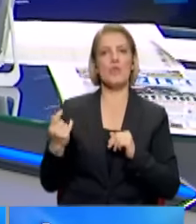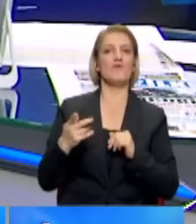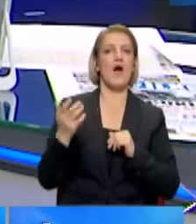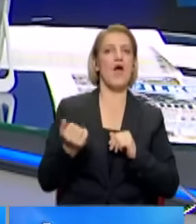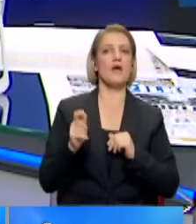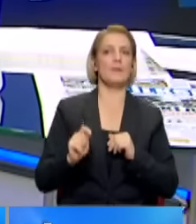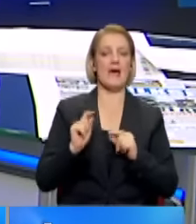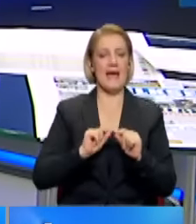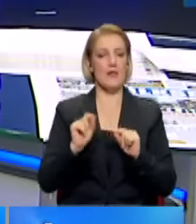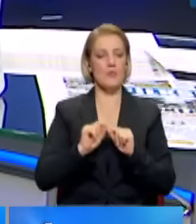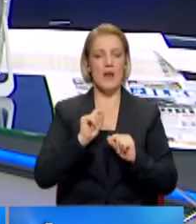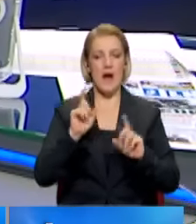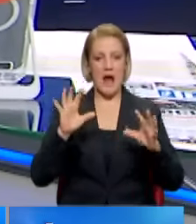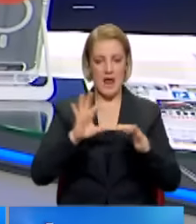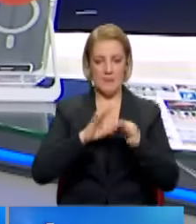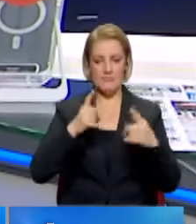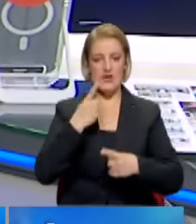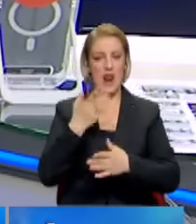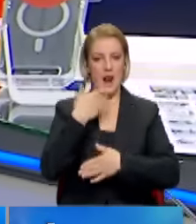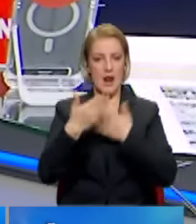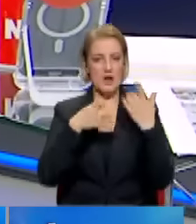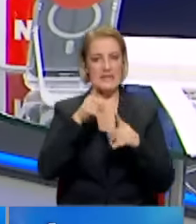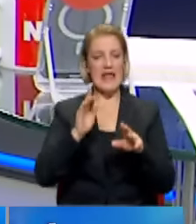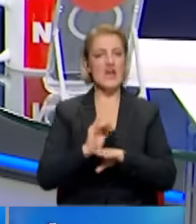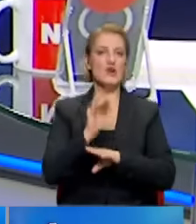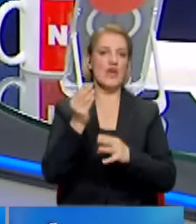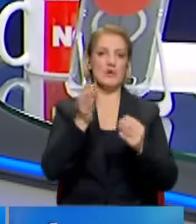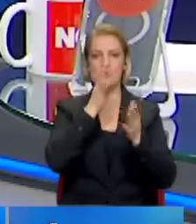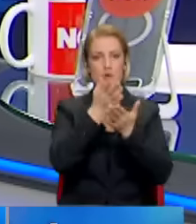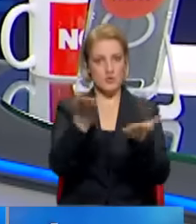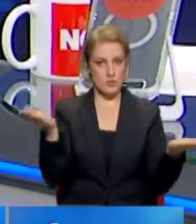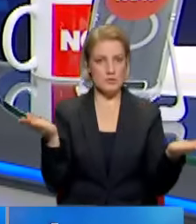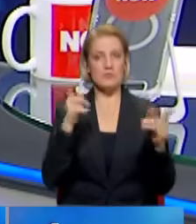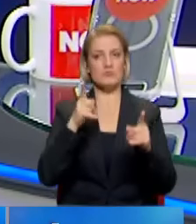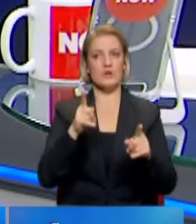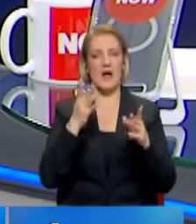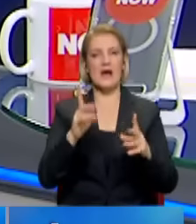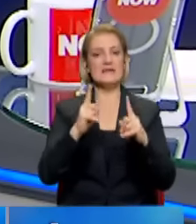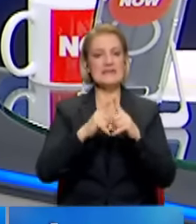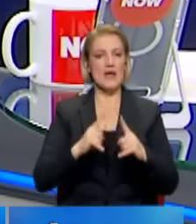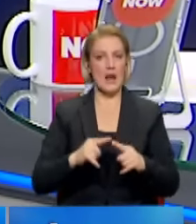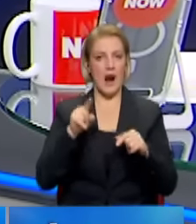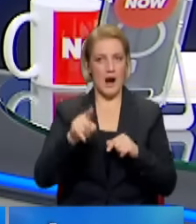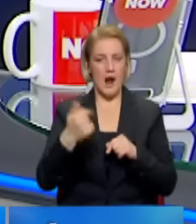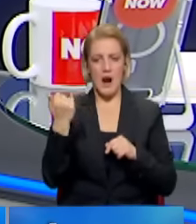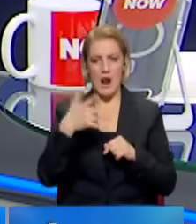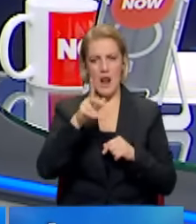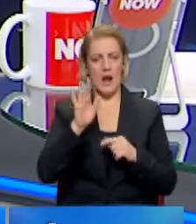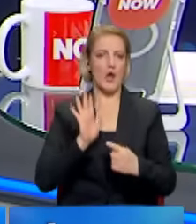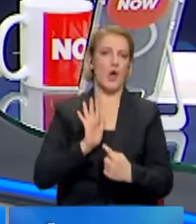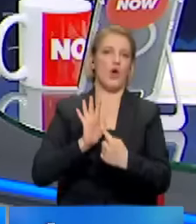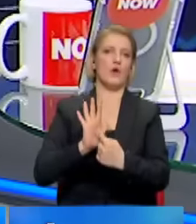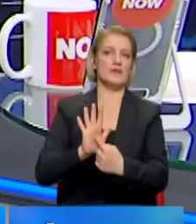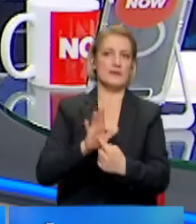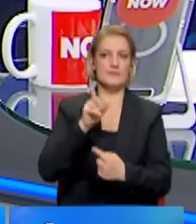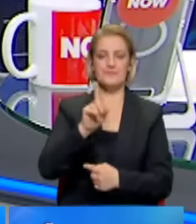size ekonomiyle ilgili bir şeyler anlatıyorlar ya, siz zaten ne yaşadığınızı çok iyi biliyorsunuz ama bu da rakamlarla işin göstergesi